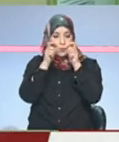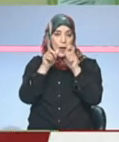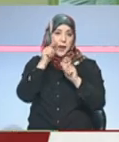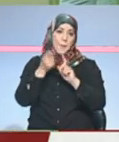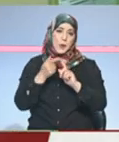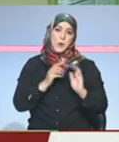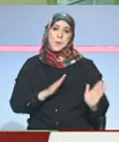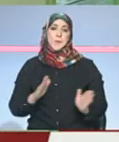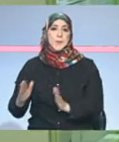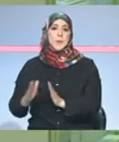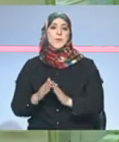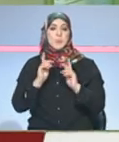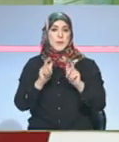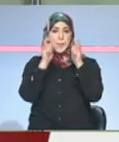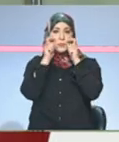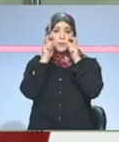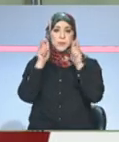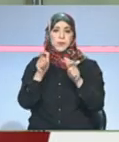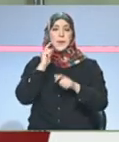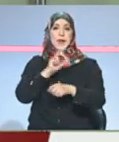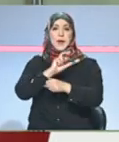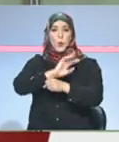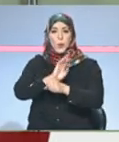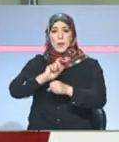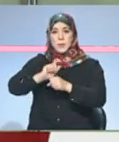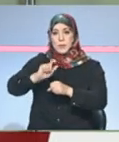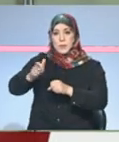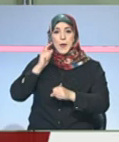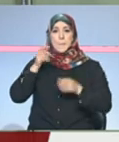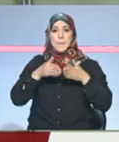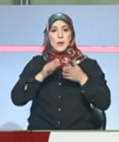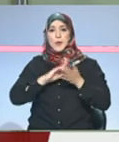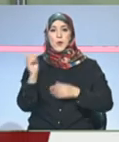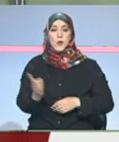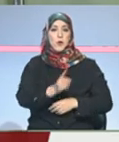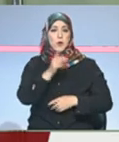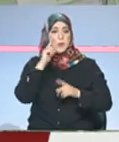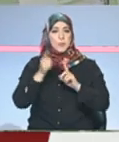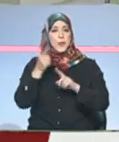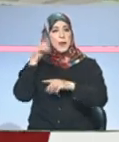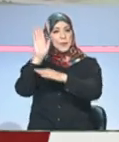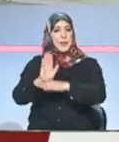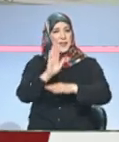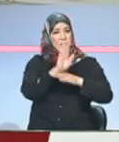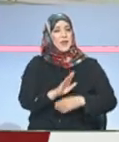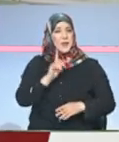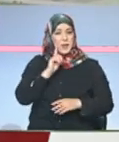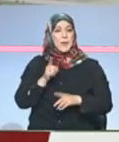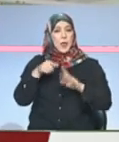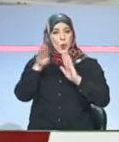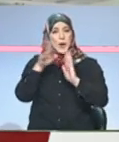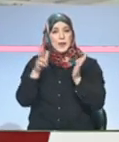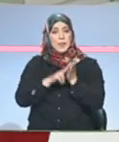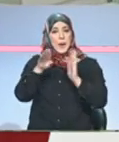اليقظه. إذن تبقى اليقظة من خطر العدوى من فيروس كورونا مطلوبة من الجميع مع الالتزام بالإجراءات الوقائية، خاصة